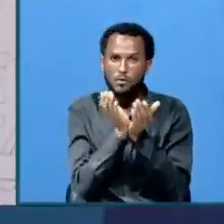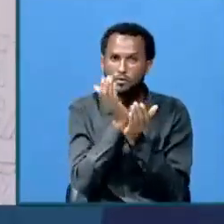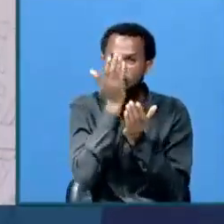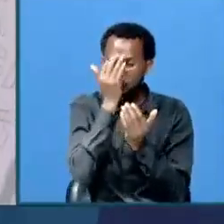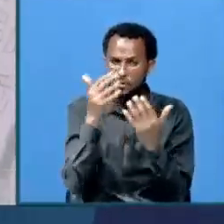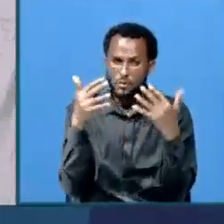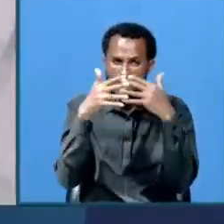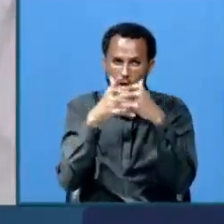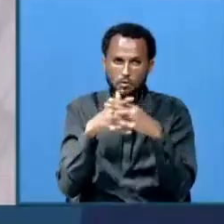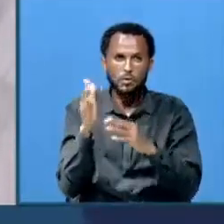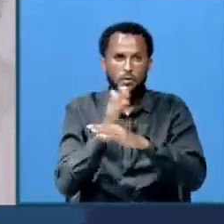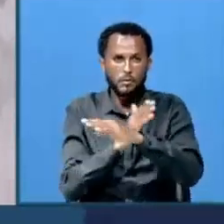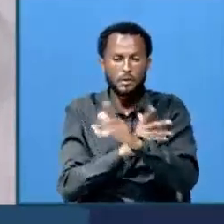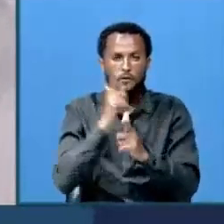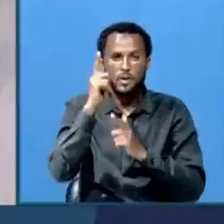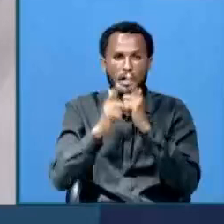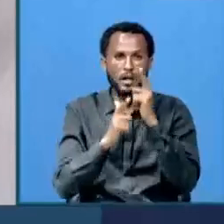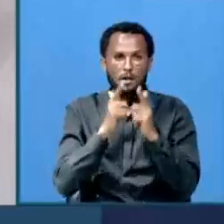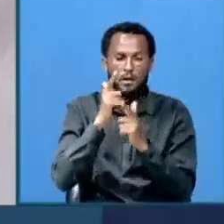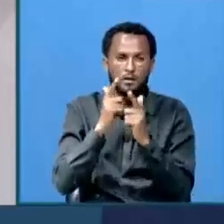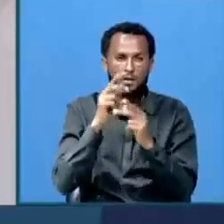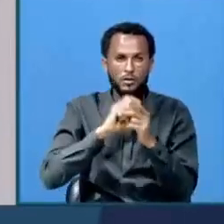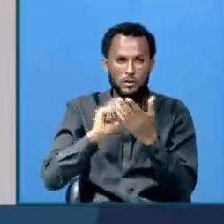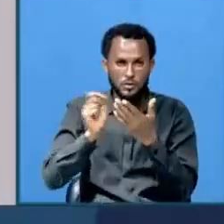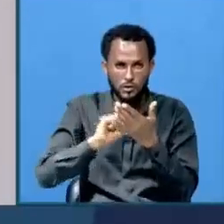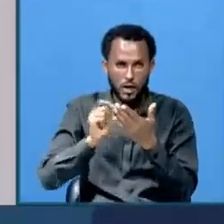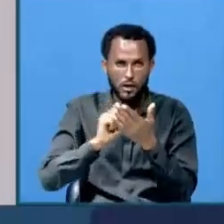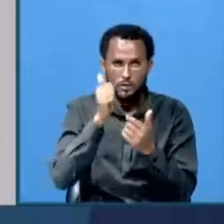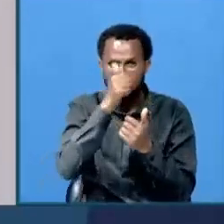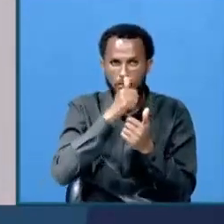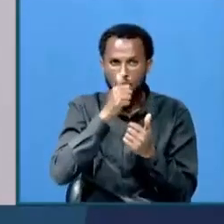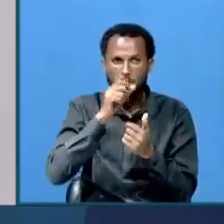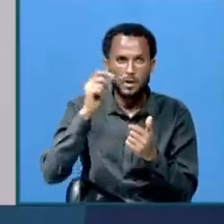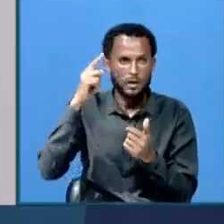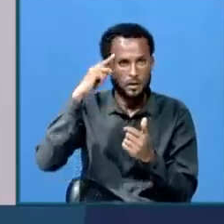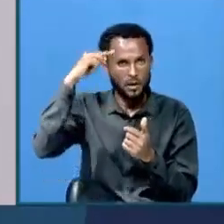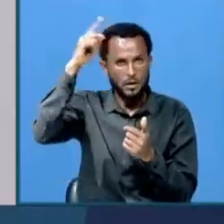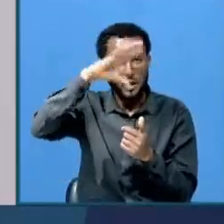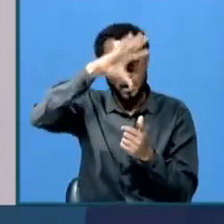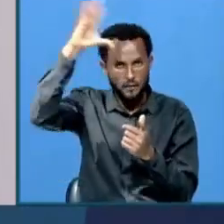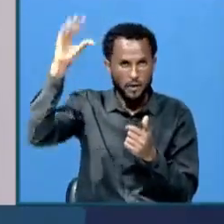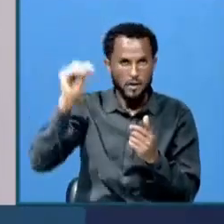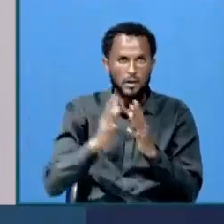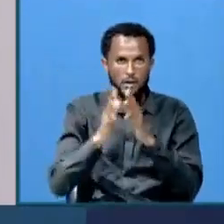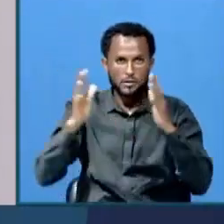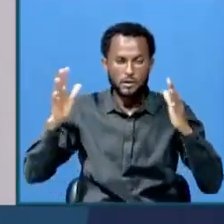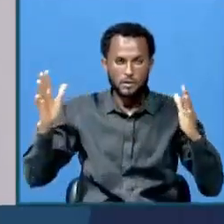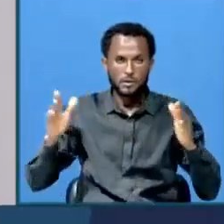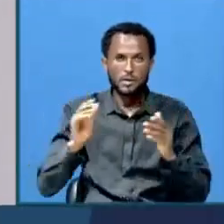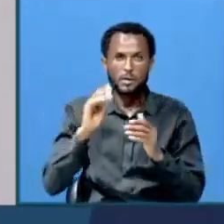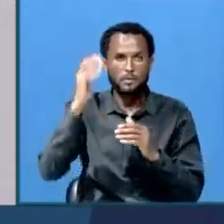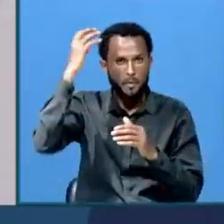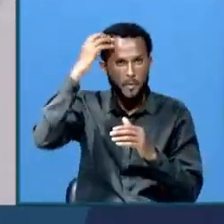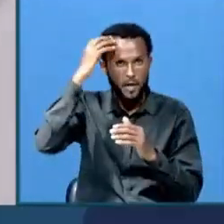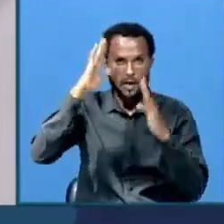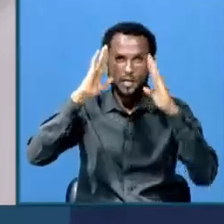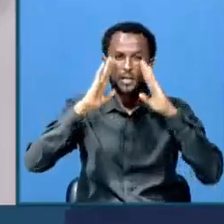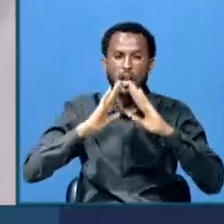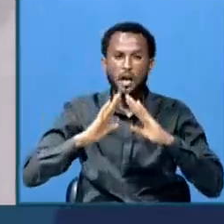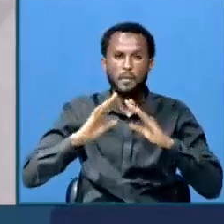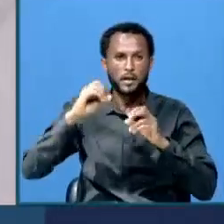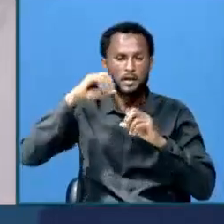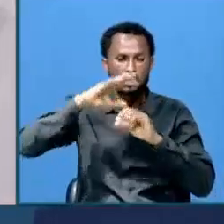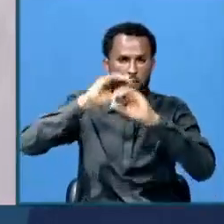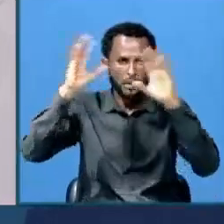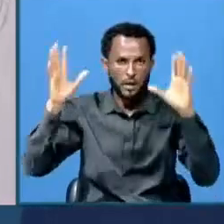ትግራይ ክምዕብል ፊደላት ብኣናባብቲ ክጸሓፉን ናብ ኢትዮጵያን ክፋላት ቀርና ኣፍሪቃን ክስፋሕፋሕን ግደ መንበረ ሰላማ ክሳቴ ብርሃን ልዑል ነይሩ።